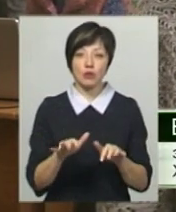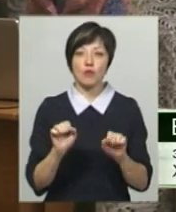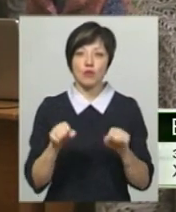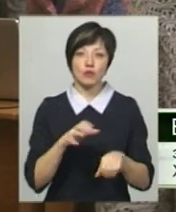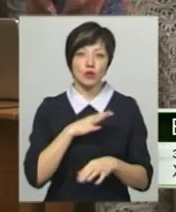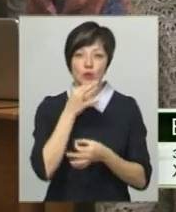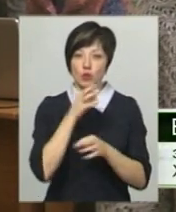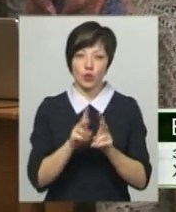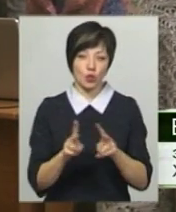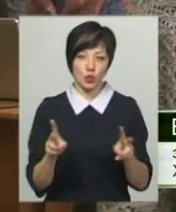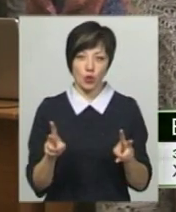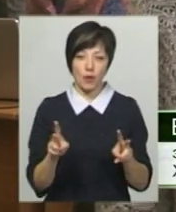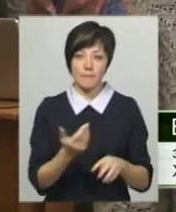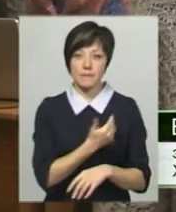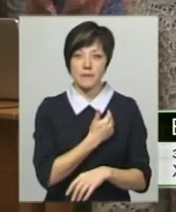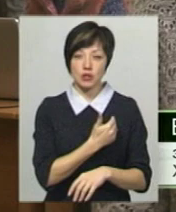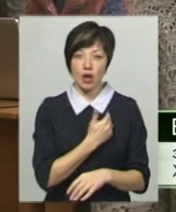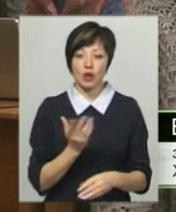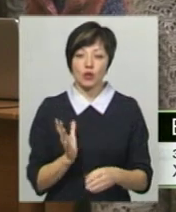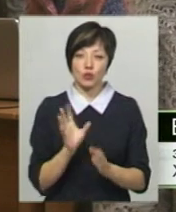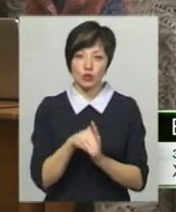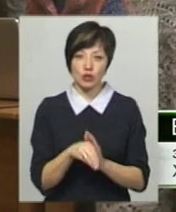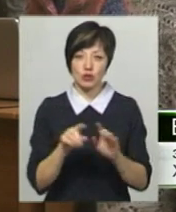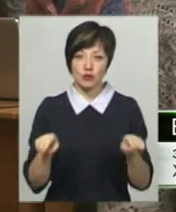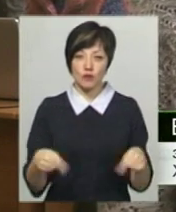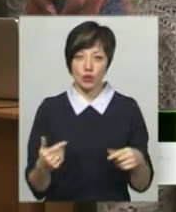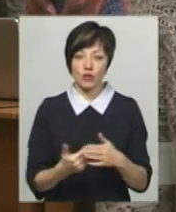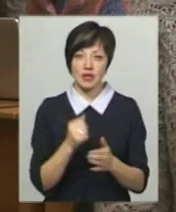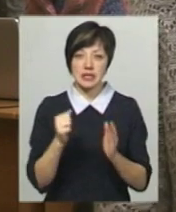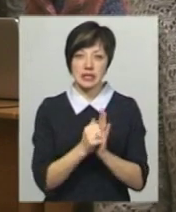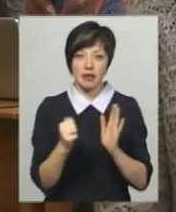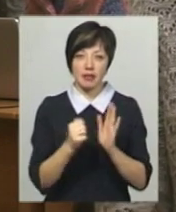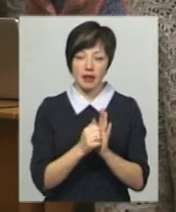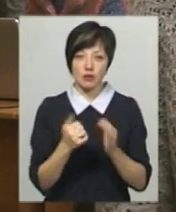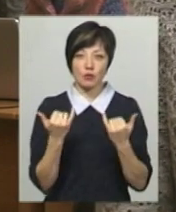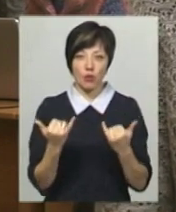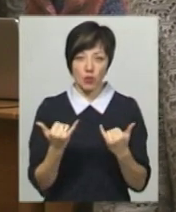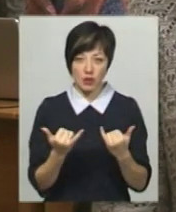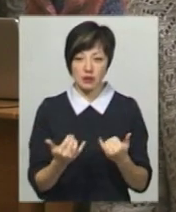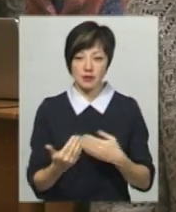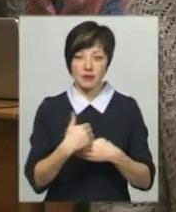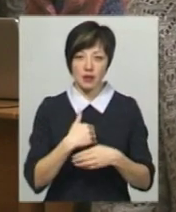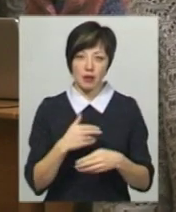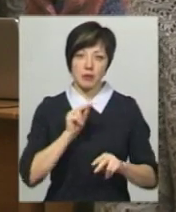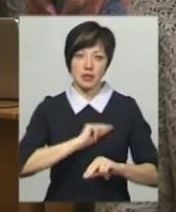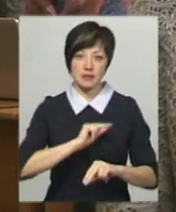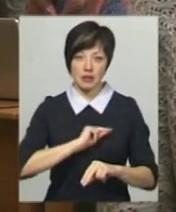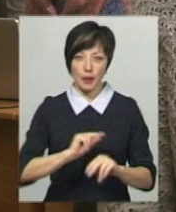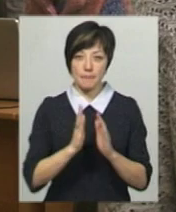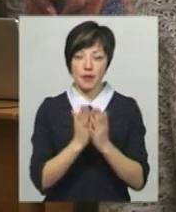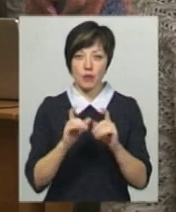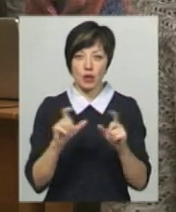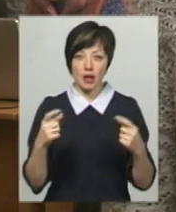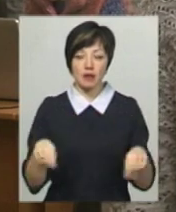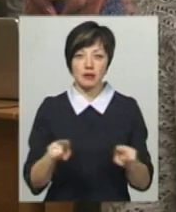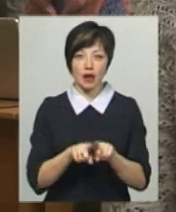стати будь-хто, хто бажає долучитися до створення нових статей. Сьогодні до нас завітали як працівники бібліотек,